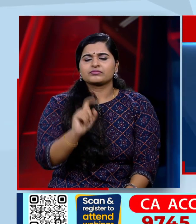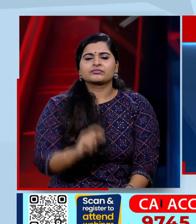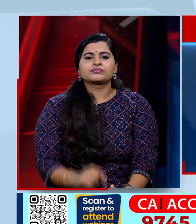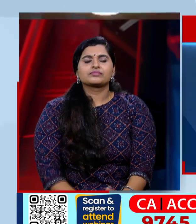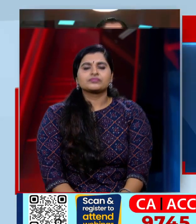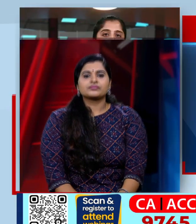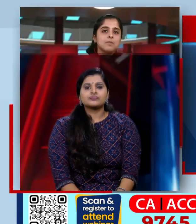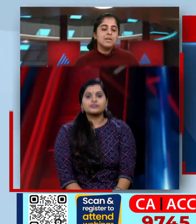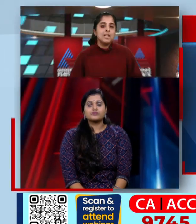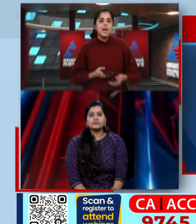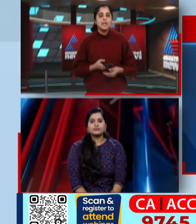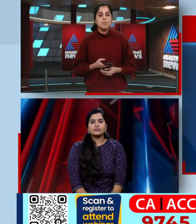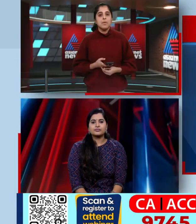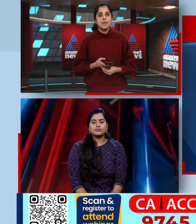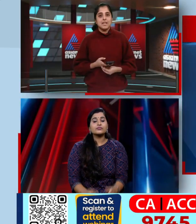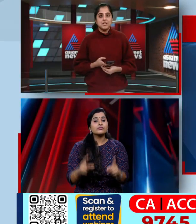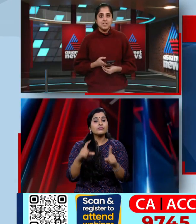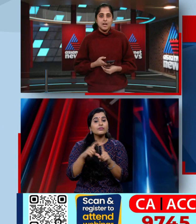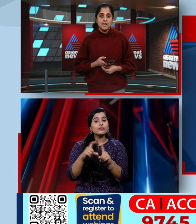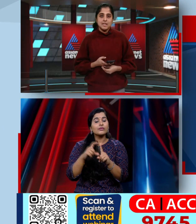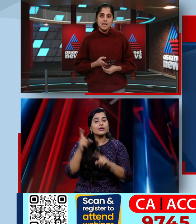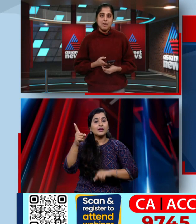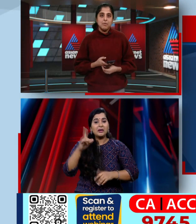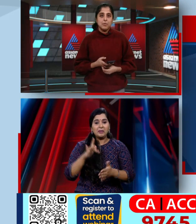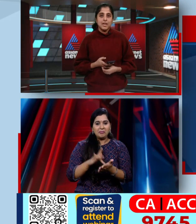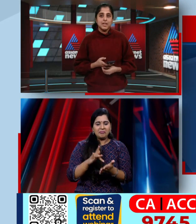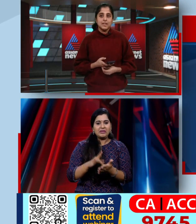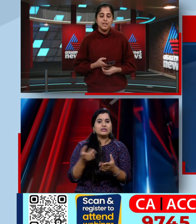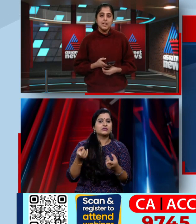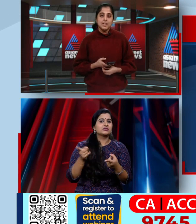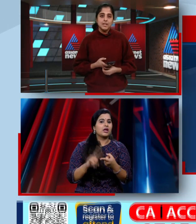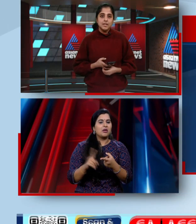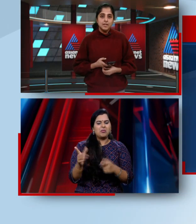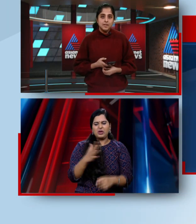ശാലിനി, ദില്ലി ആർ കെ പുരം പ്രദേശത്താണ് ഈ സംഭവം ഉണ്ടായിരിക്കുന്നത്.